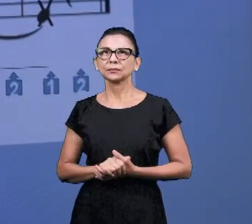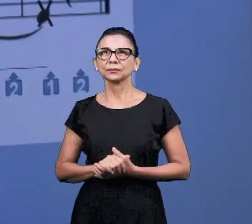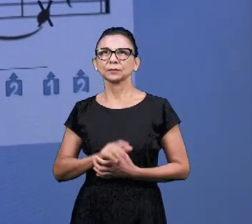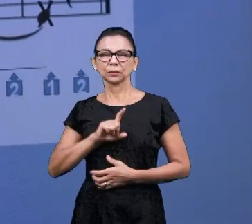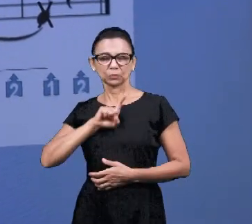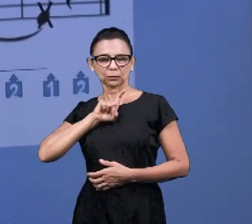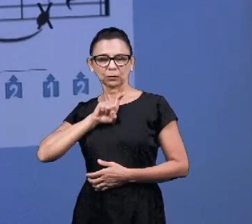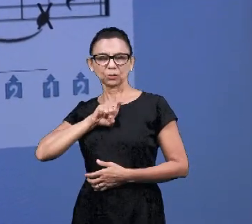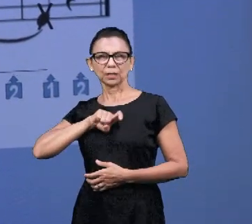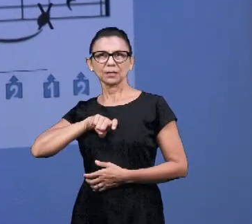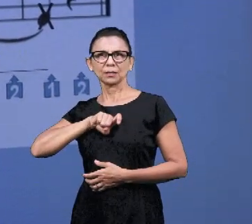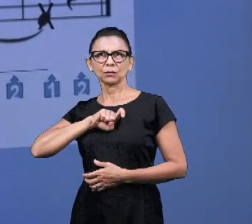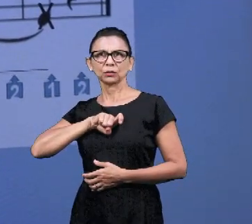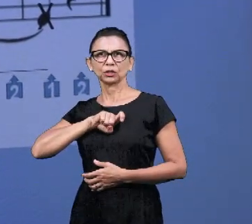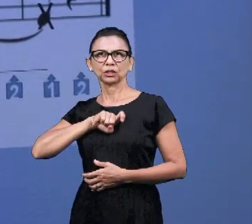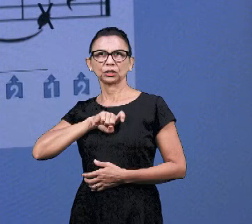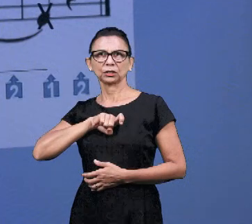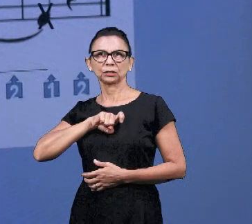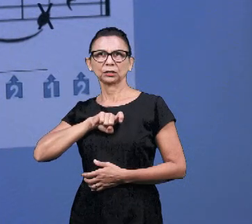figure, c'est